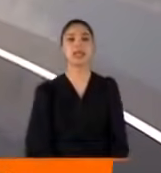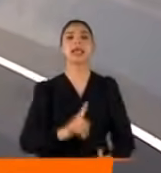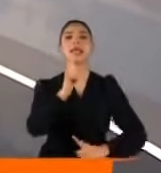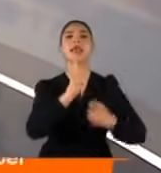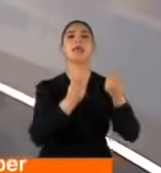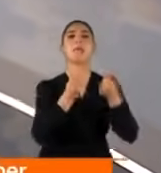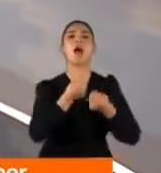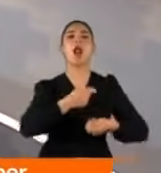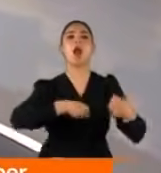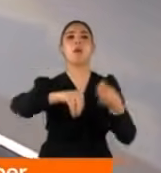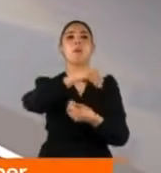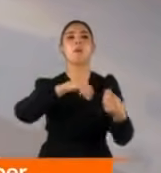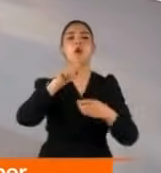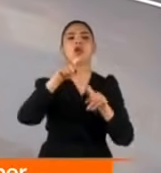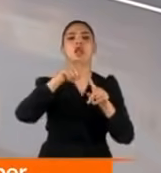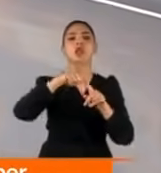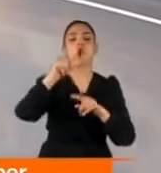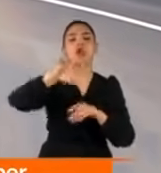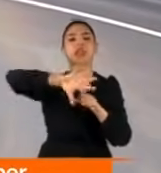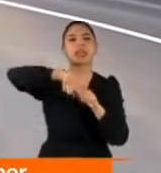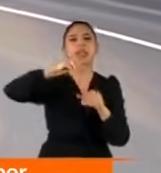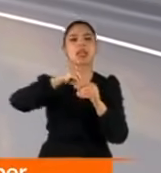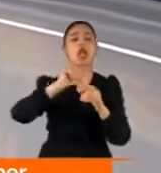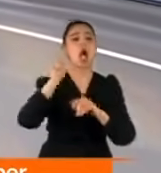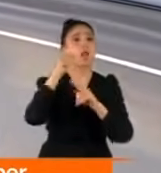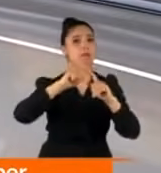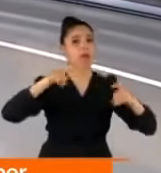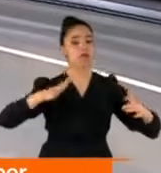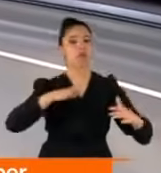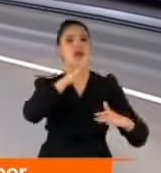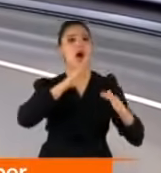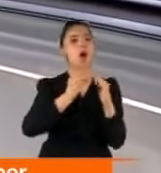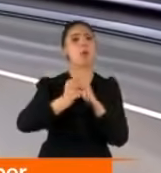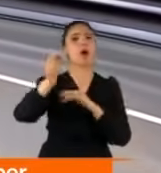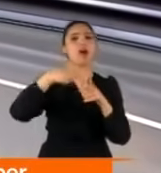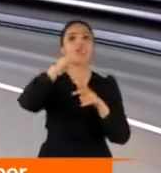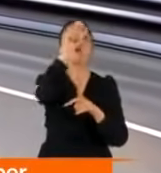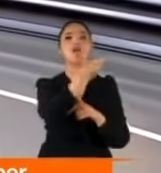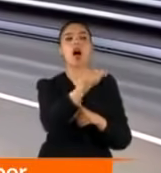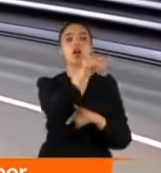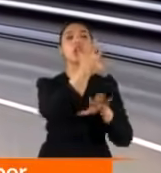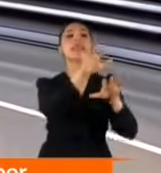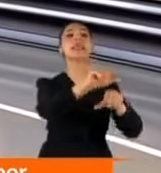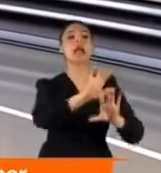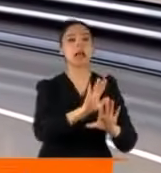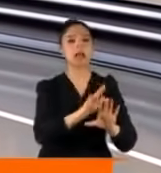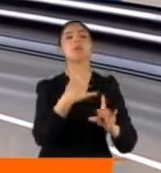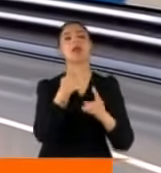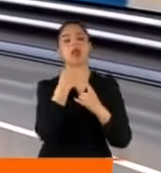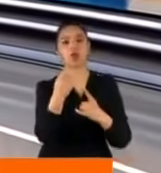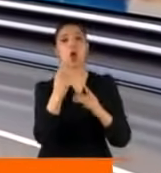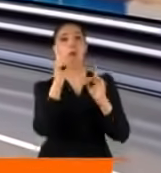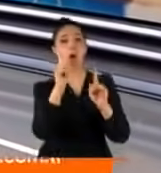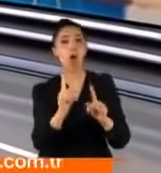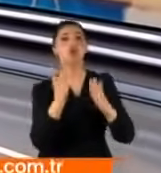Kripto para borsası TODEX'teki vurgunla ilgili çok önemli bir gelişme var. Yurt dışına kaçan Faruk Fatih Özer henüz yakalanamadı. Onu söyleyelim önce.